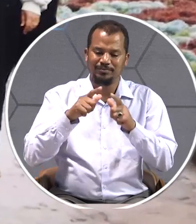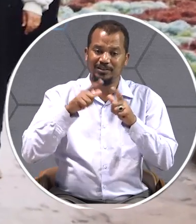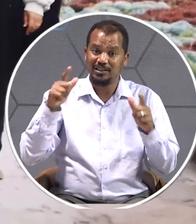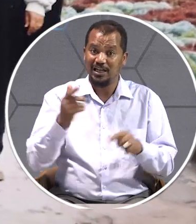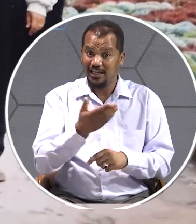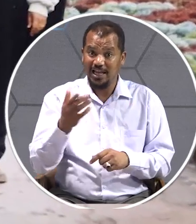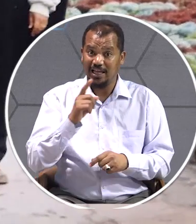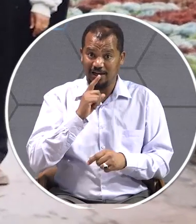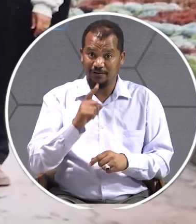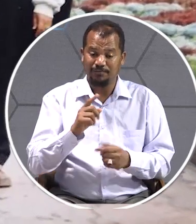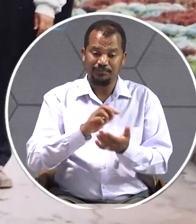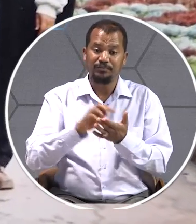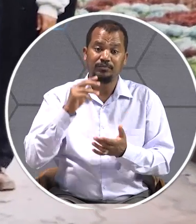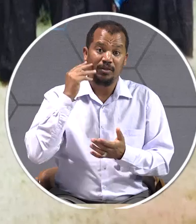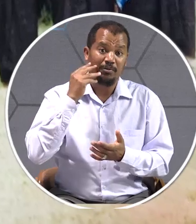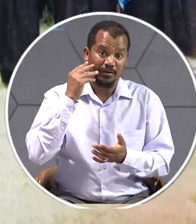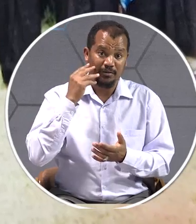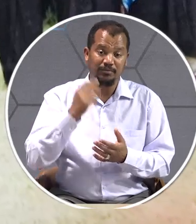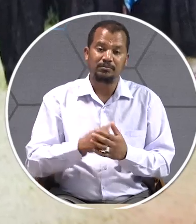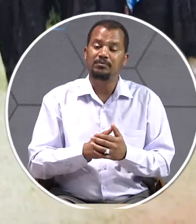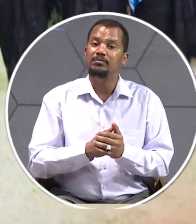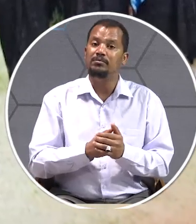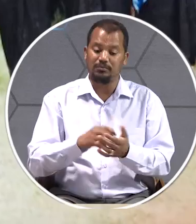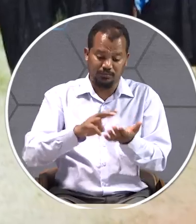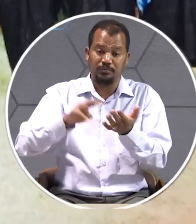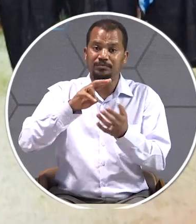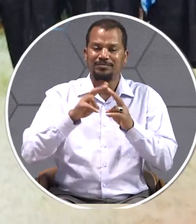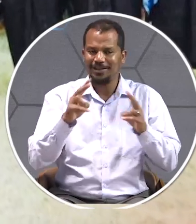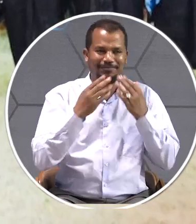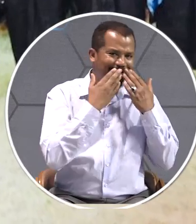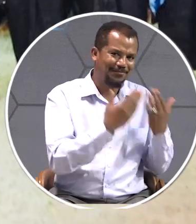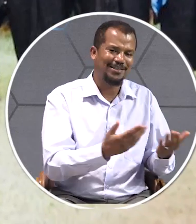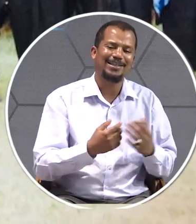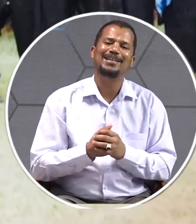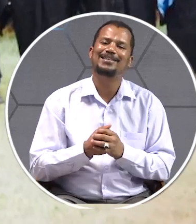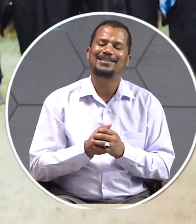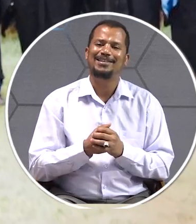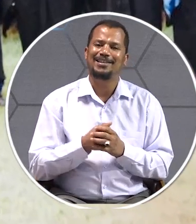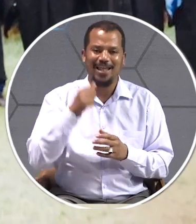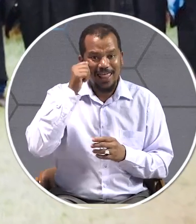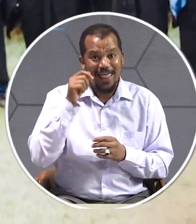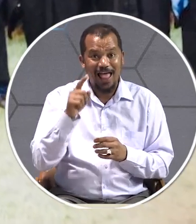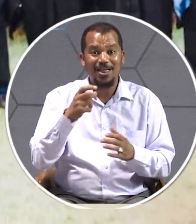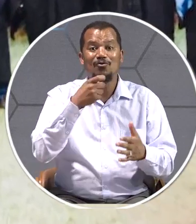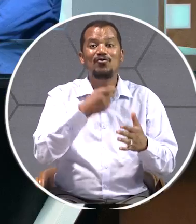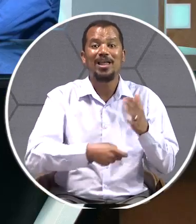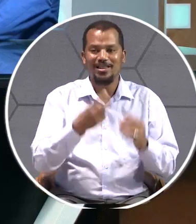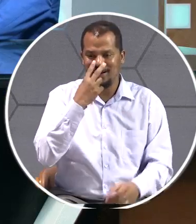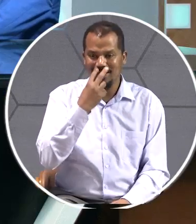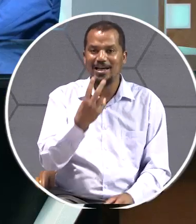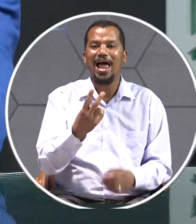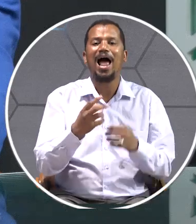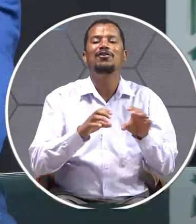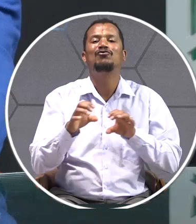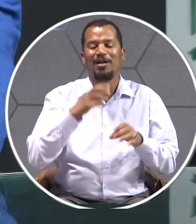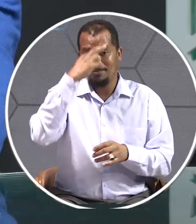ነው። እኛ ቅድስት ማርያም ዩኒቨርሲቲን ከልብ እናመሰግናለን። በጣም ከፍተኛ ያንተን ውጤት እንድናይ